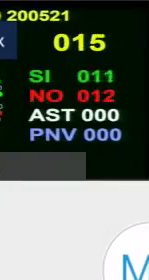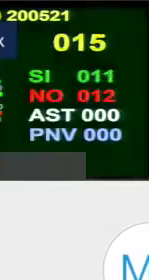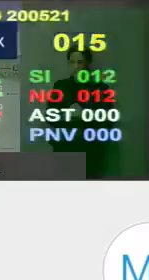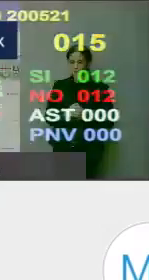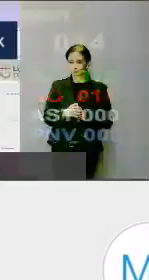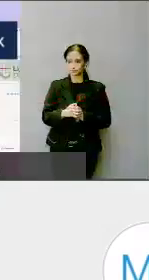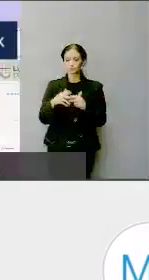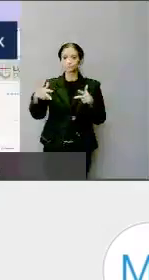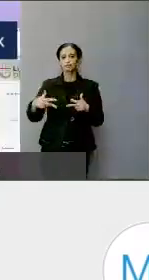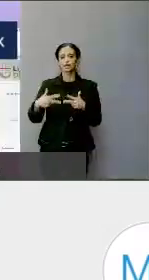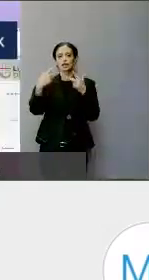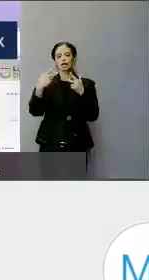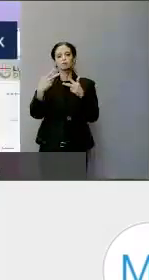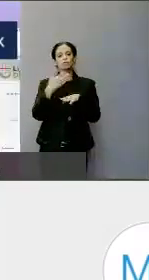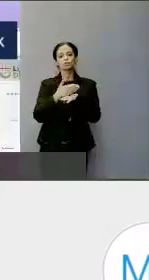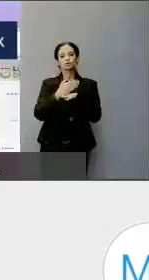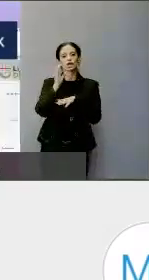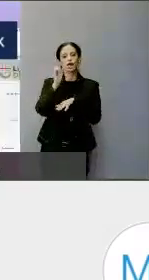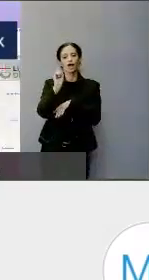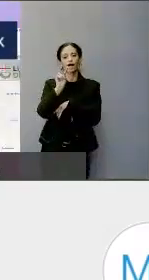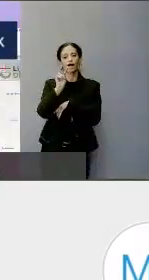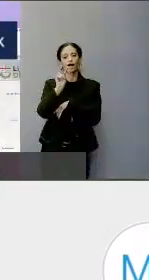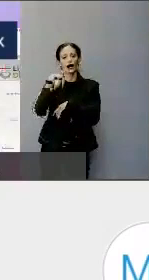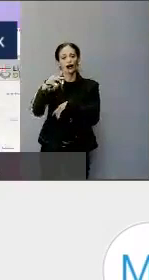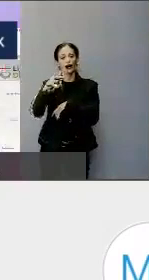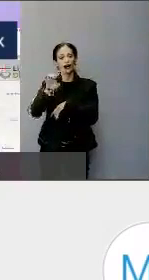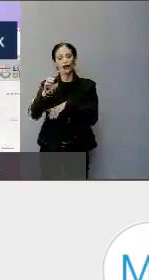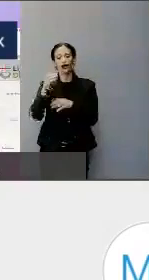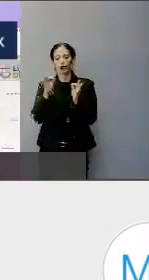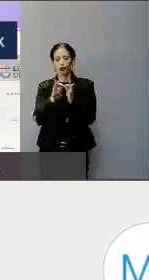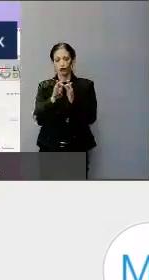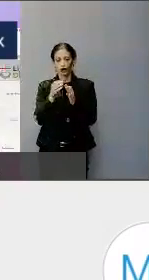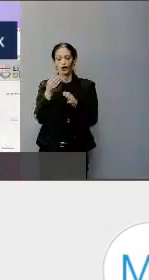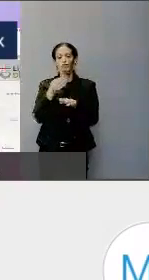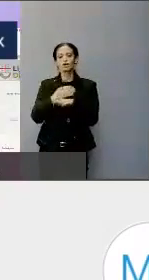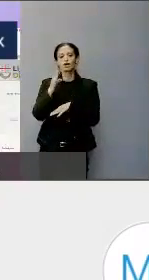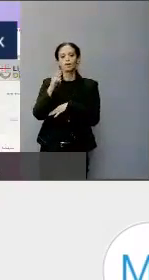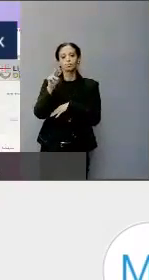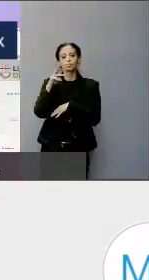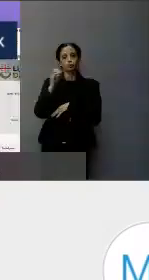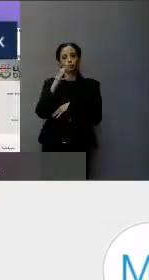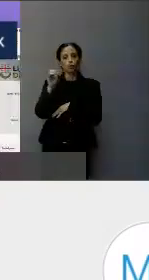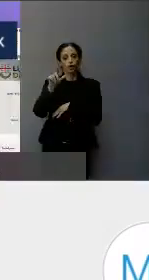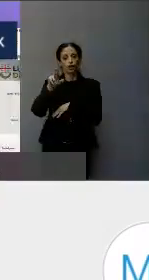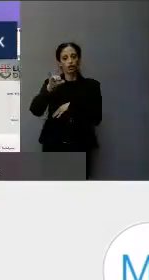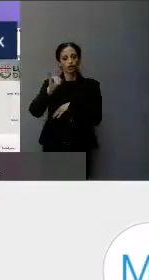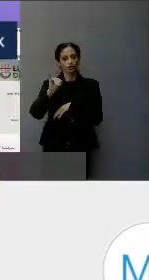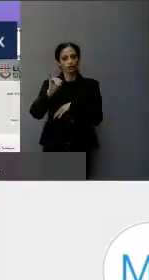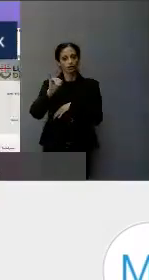da remoto su 120 consigliera consigliera bruccoleri